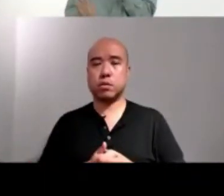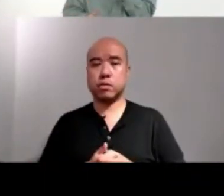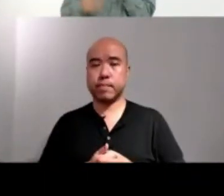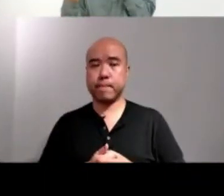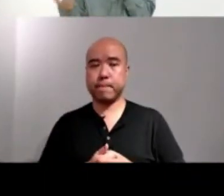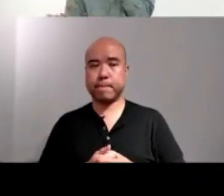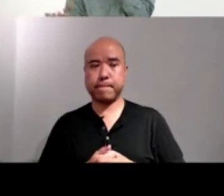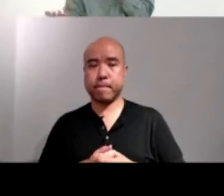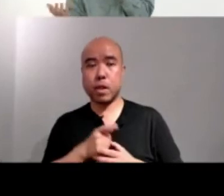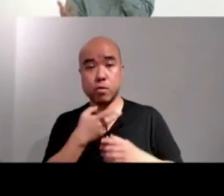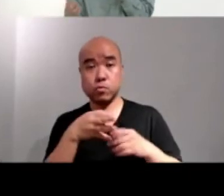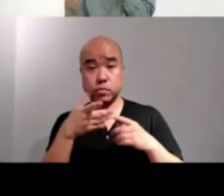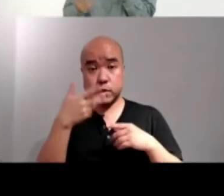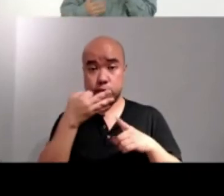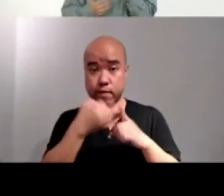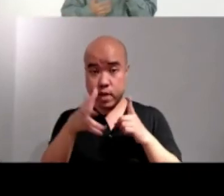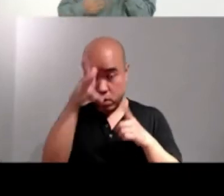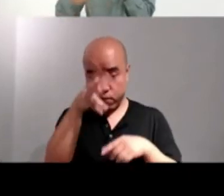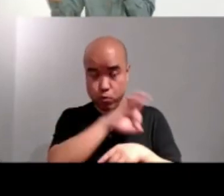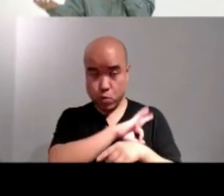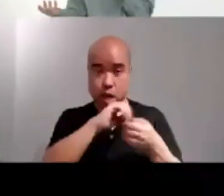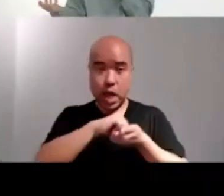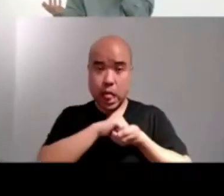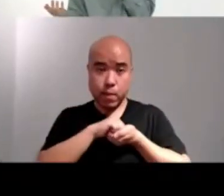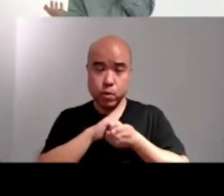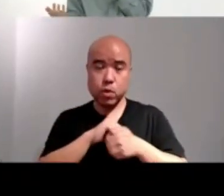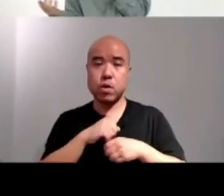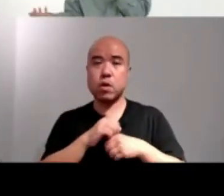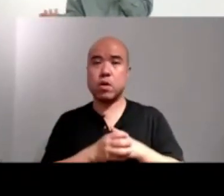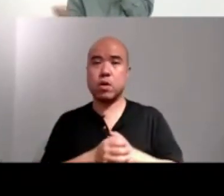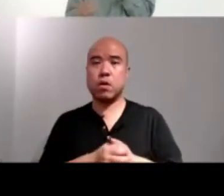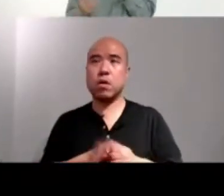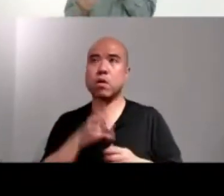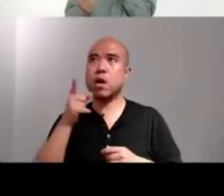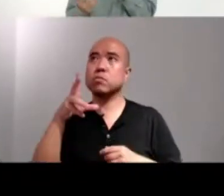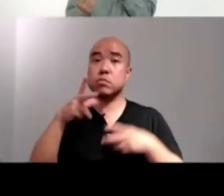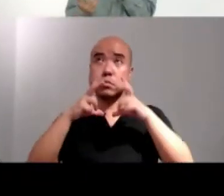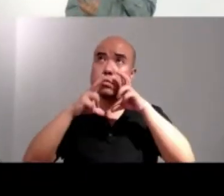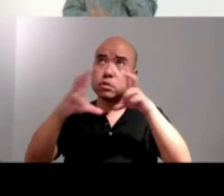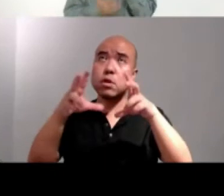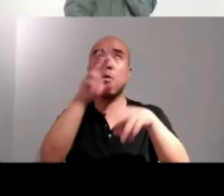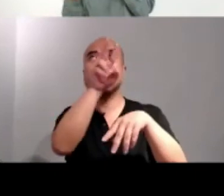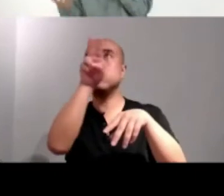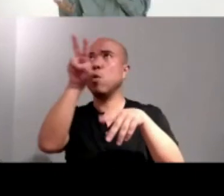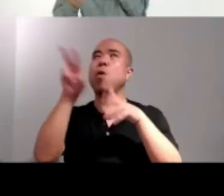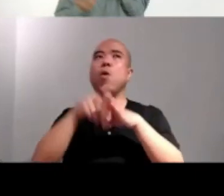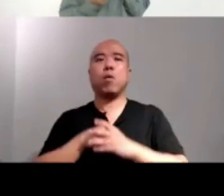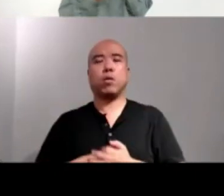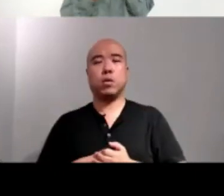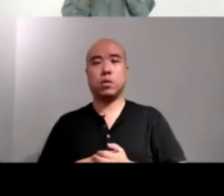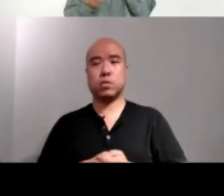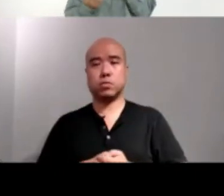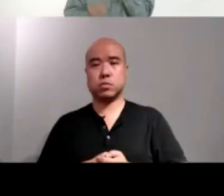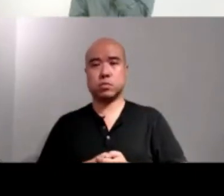同一啲 NGO 合作啊，可能你會喺搭鐵路嘅時候會見到一啲廣告啊，即係 credit card 啦，係大